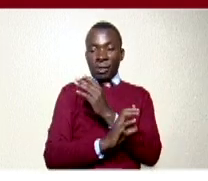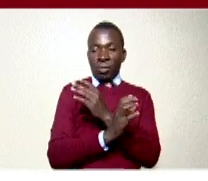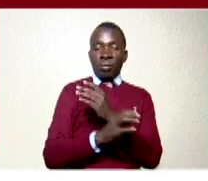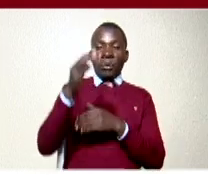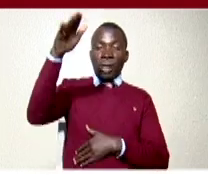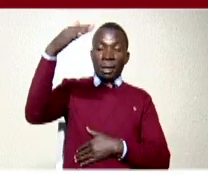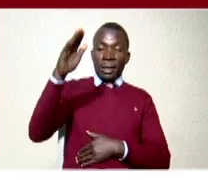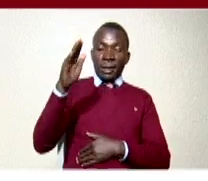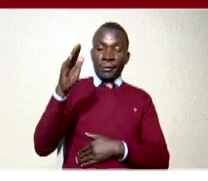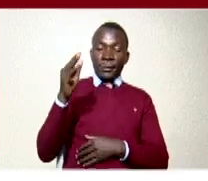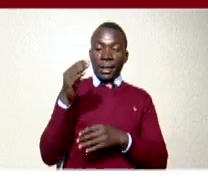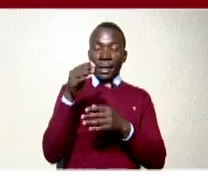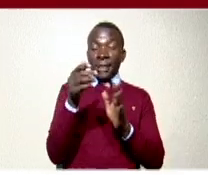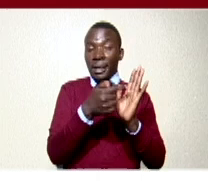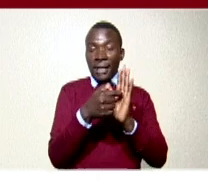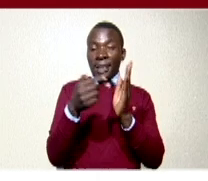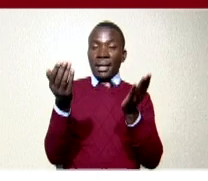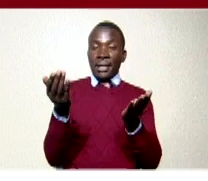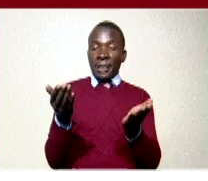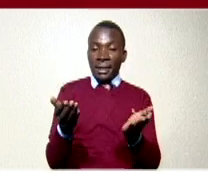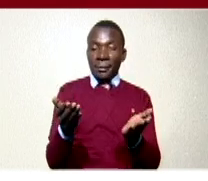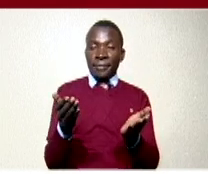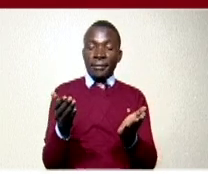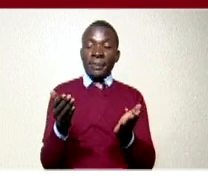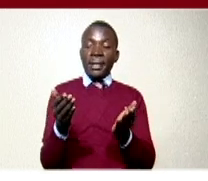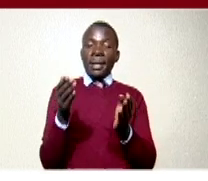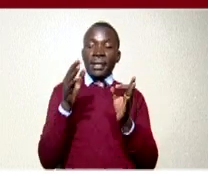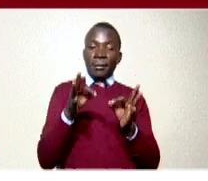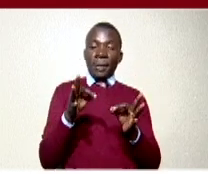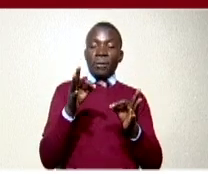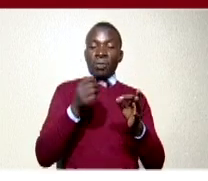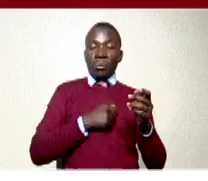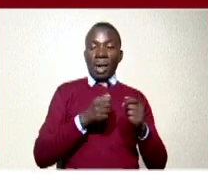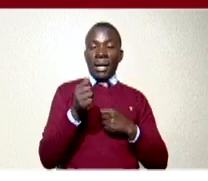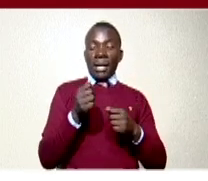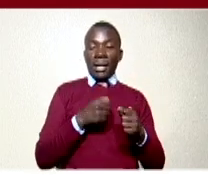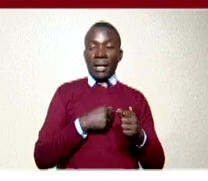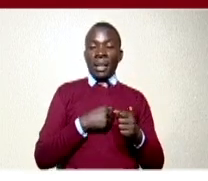by'amahanga. Ikigaragara nuko ibyo u Rwanda